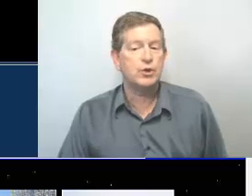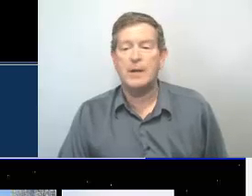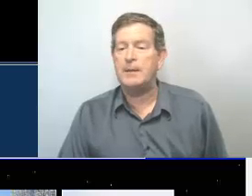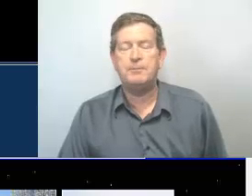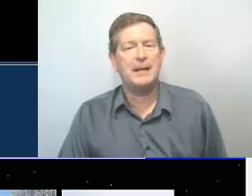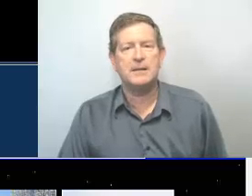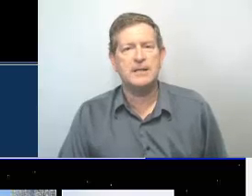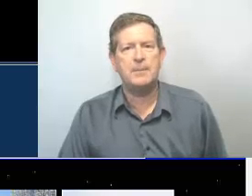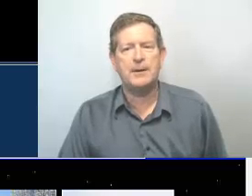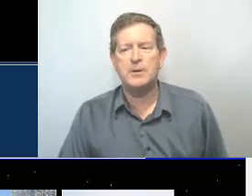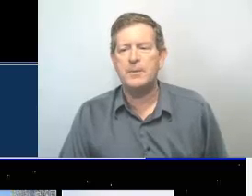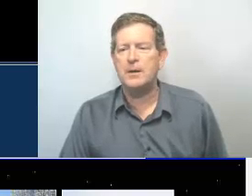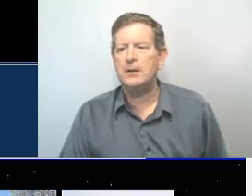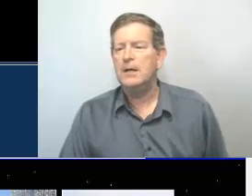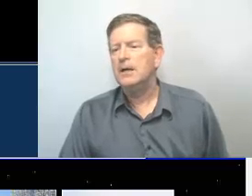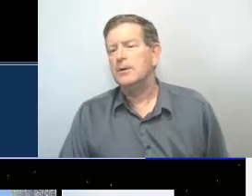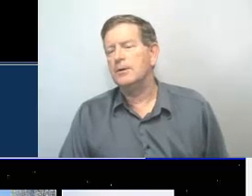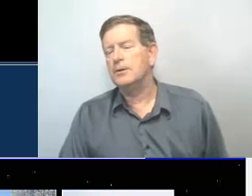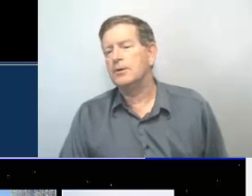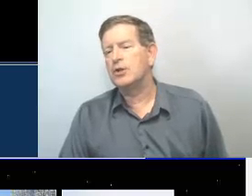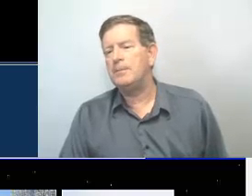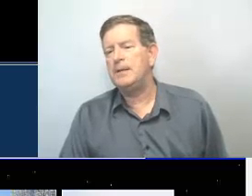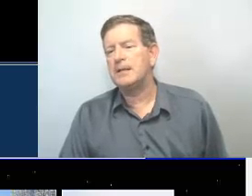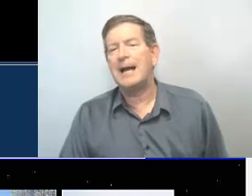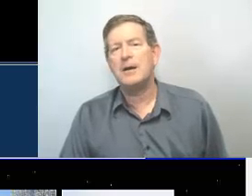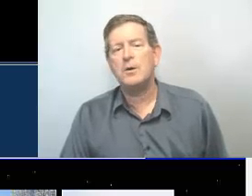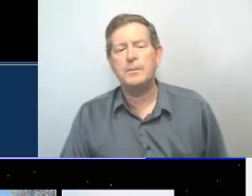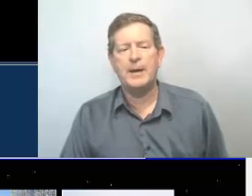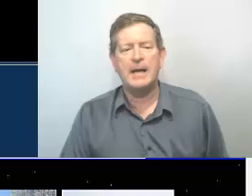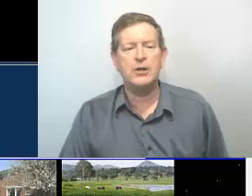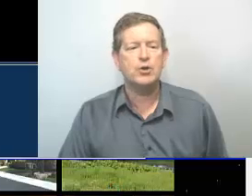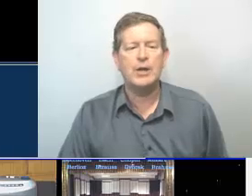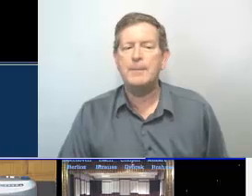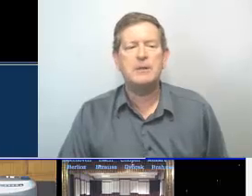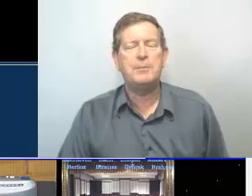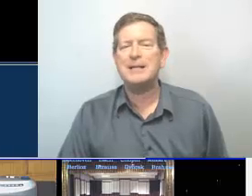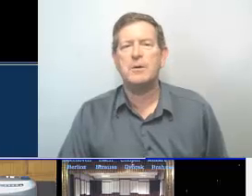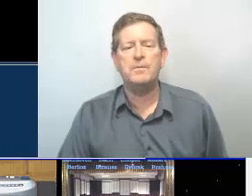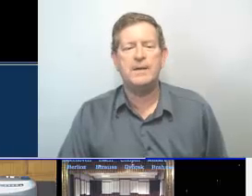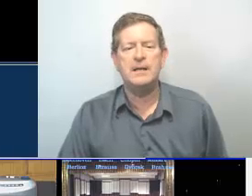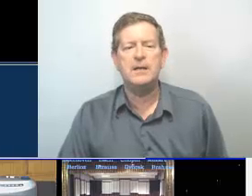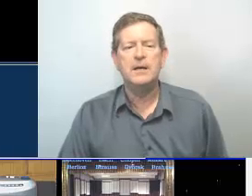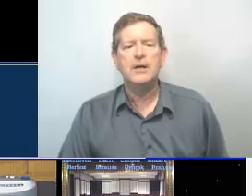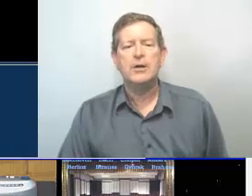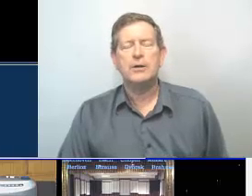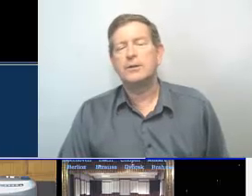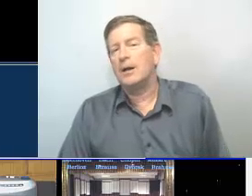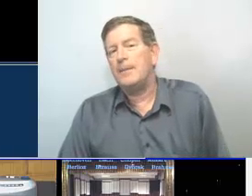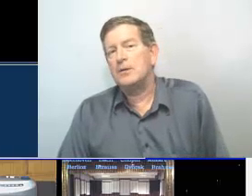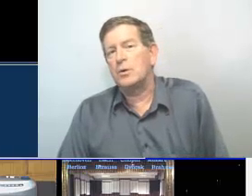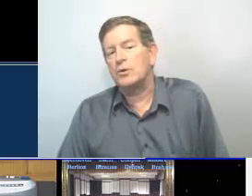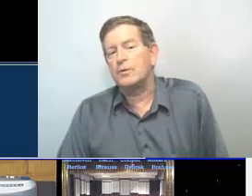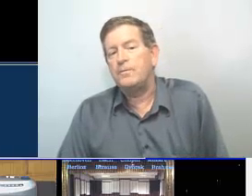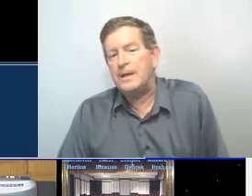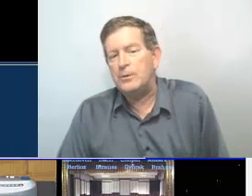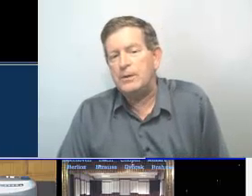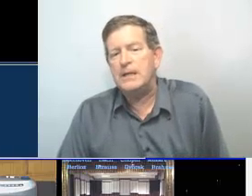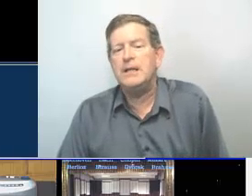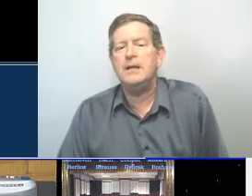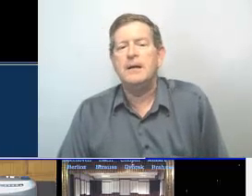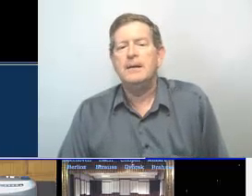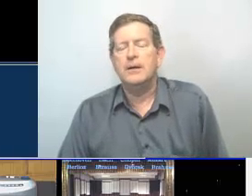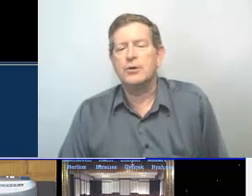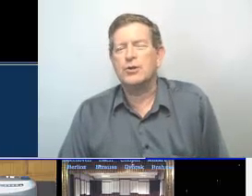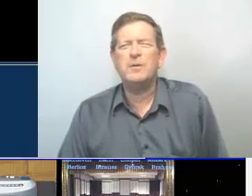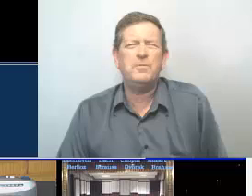une maison, je n'habite pas dans un appartement. J'habite à la campagne, je n'habite pas en ville. Dans la maison, je fais